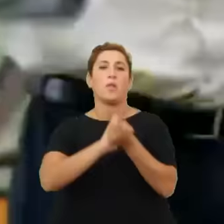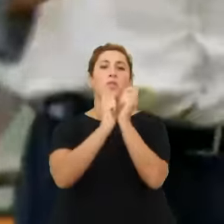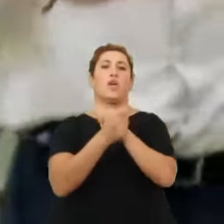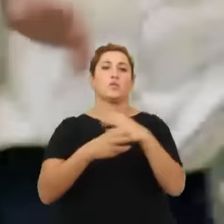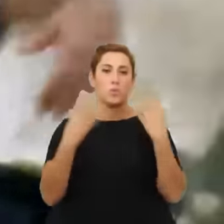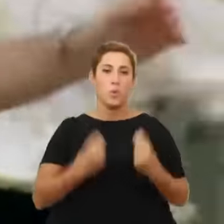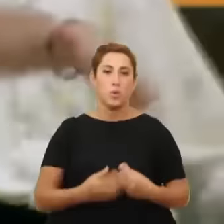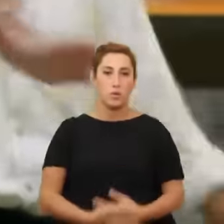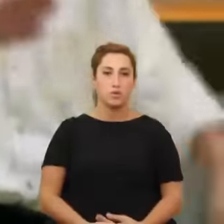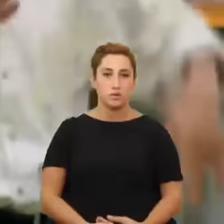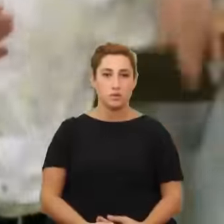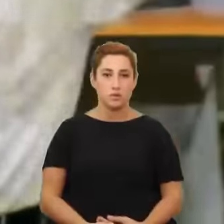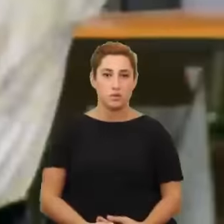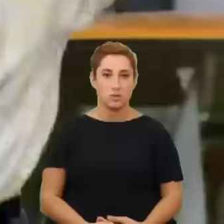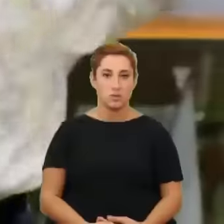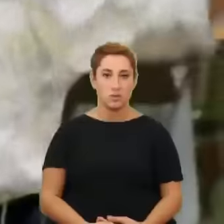değişiyor.